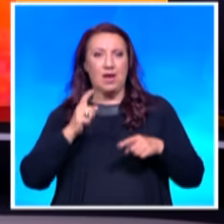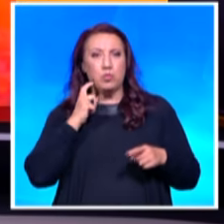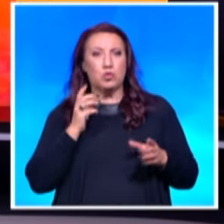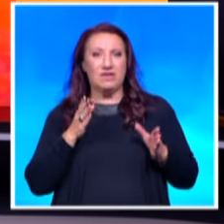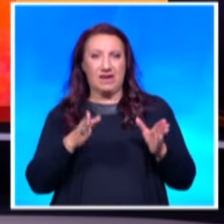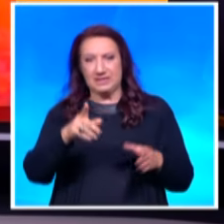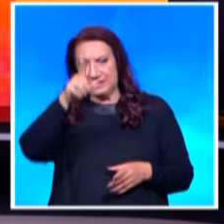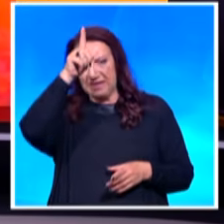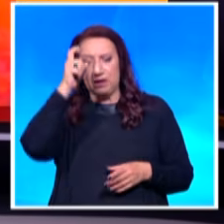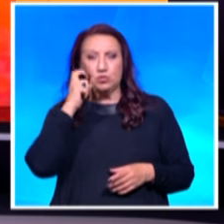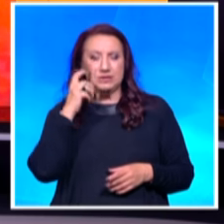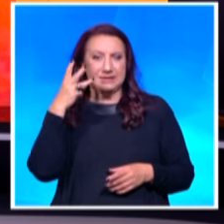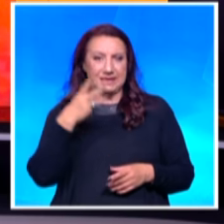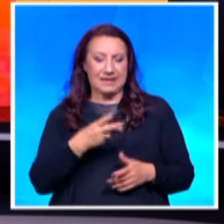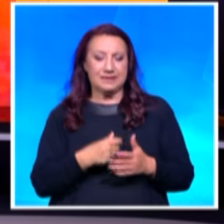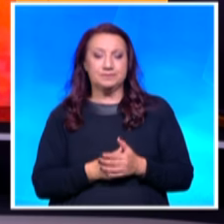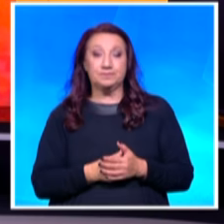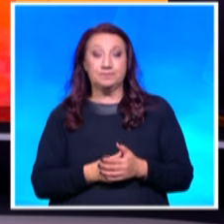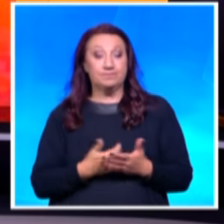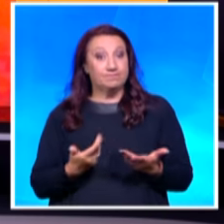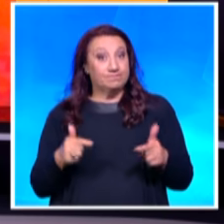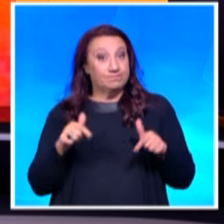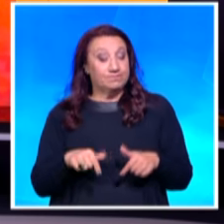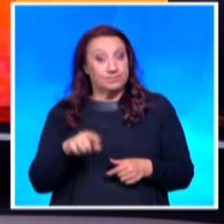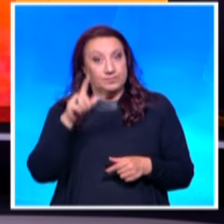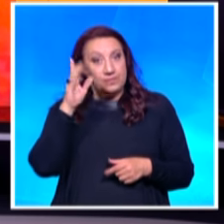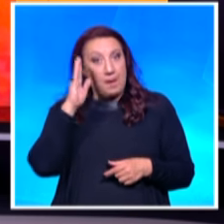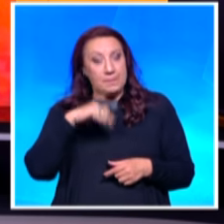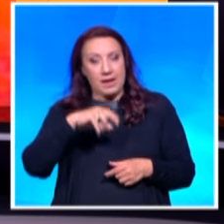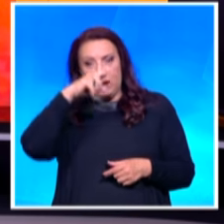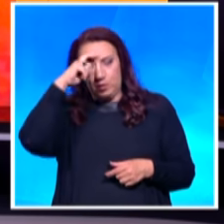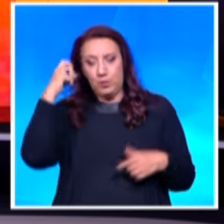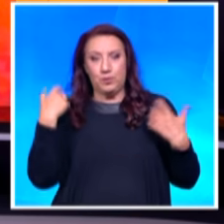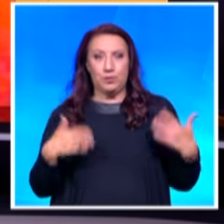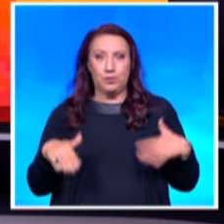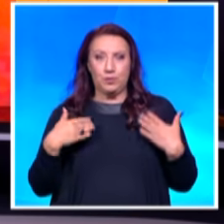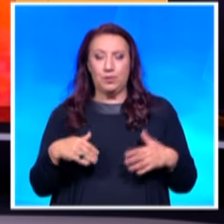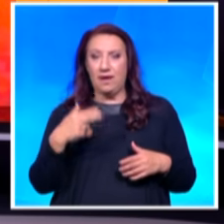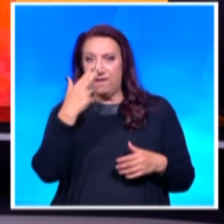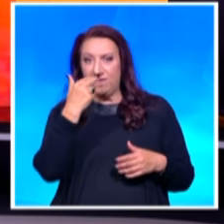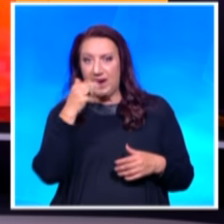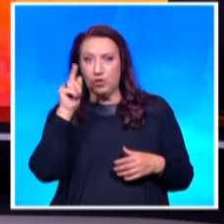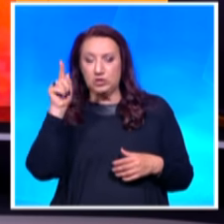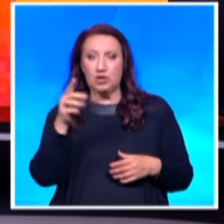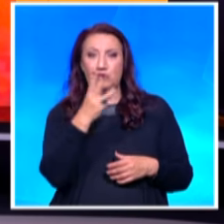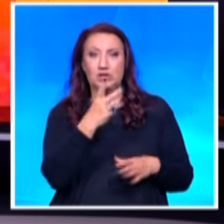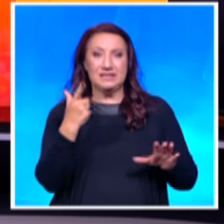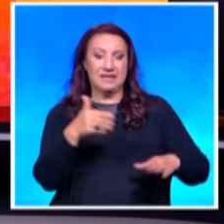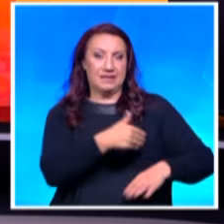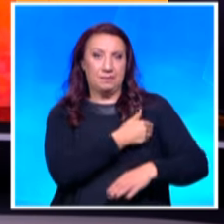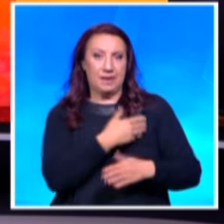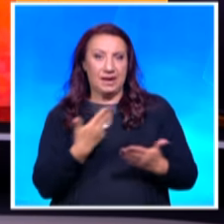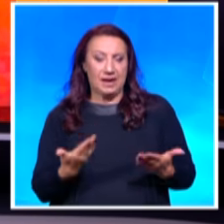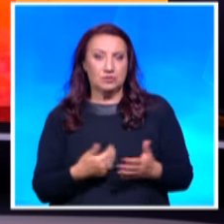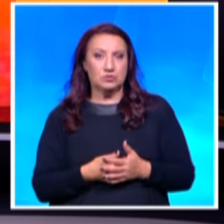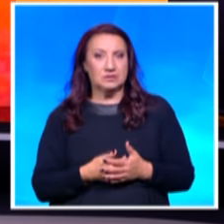Отново опасни горещини у нас. В Велико Търново синоптиците отчетоха почти 37 градуса в следобедните часове.